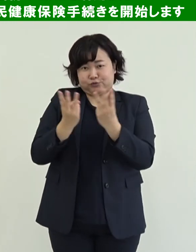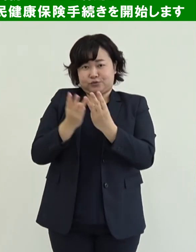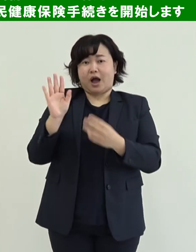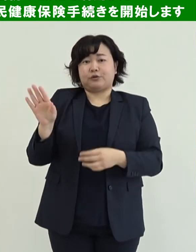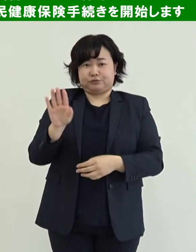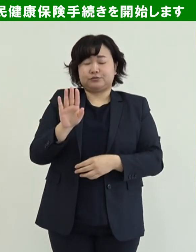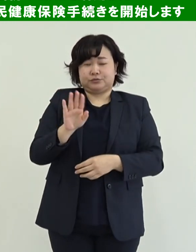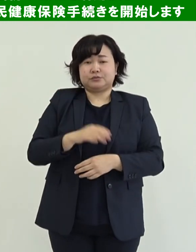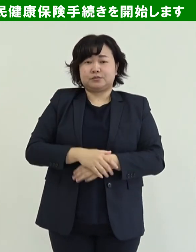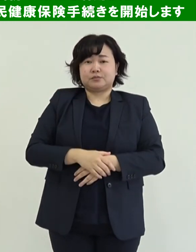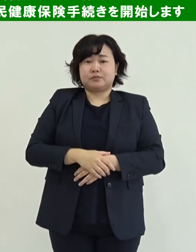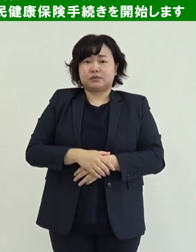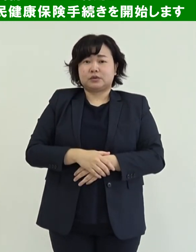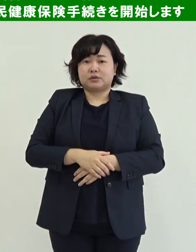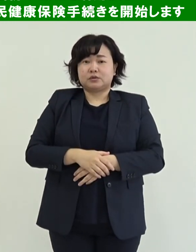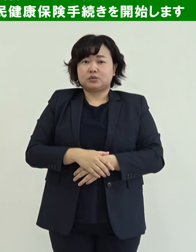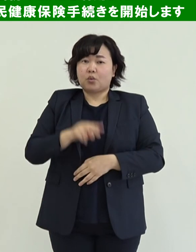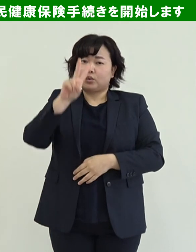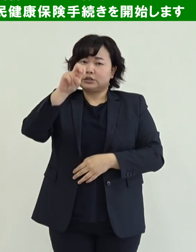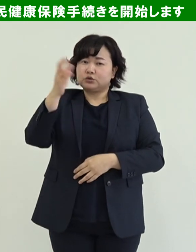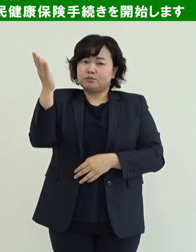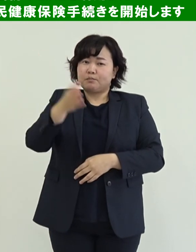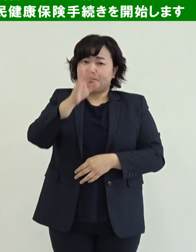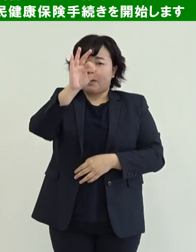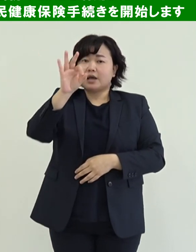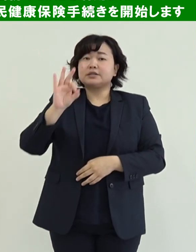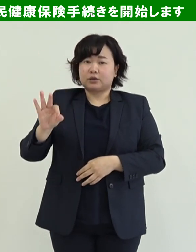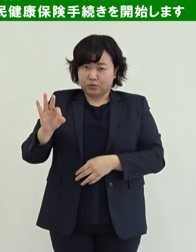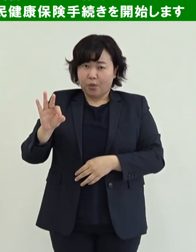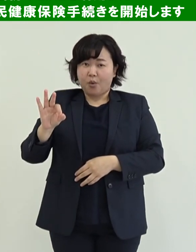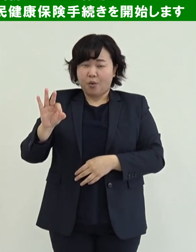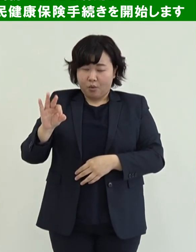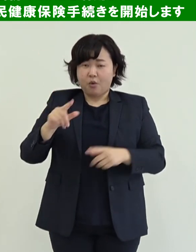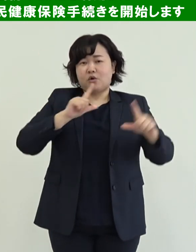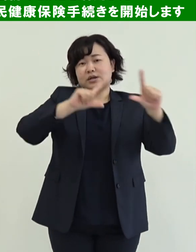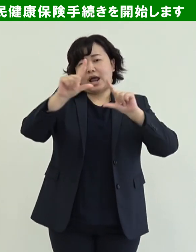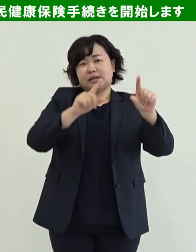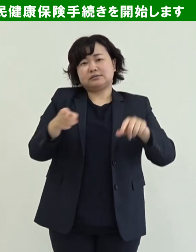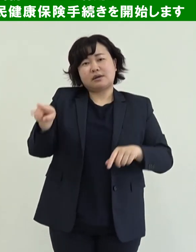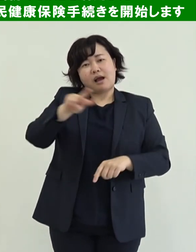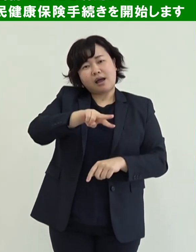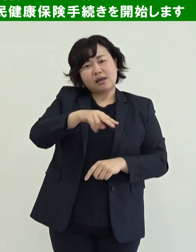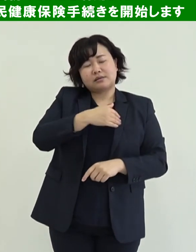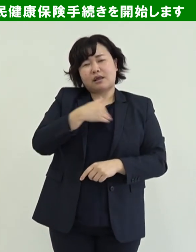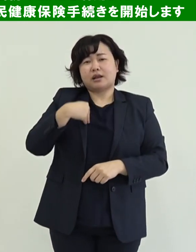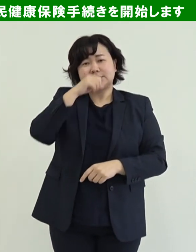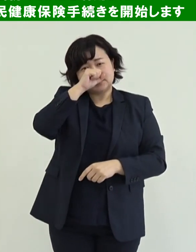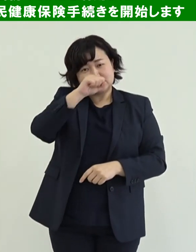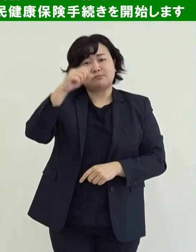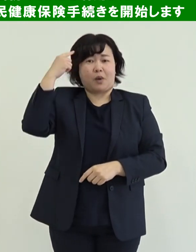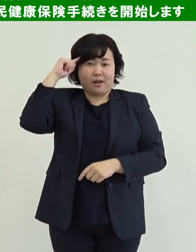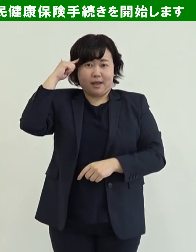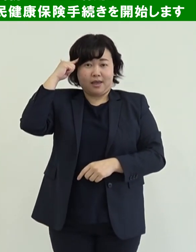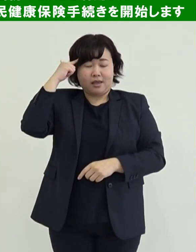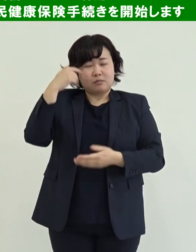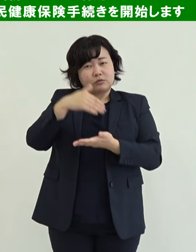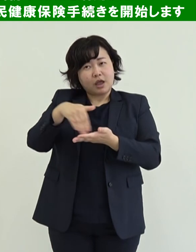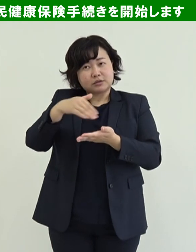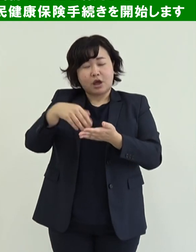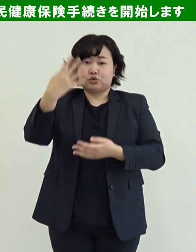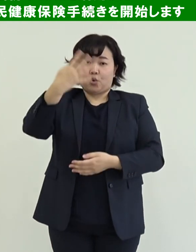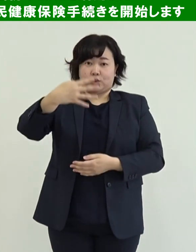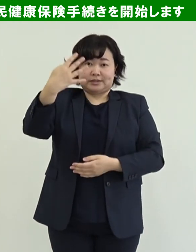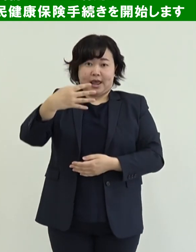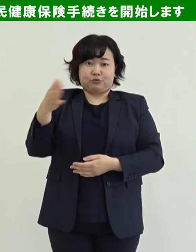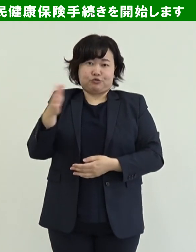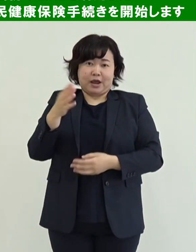ますこのうちのですね今回2割をオンライン化をはかっていけたらなーということでええまあ4000円数百円です